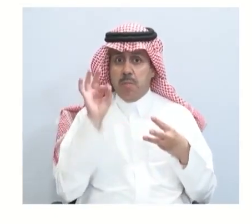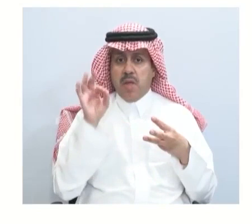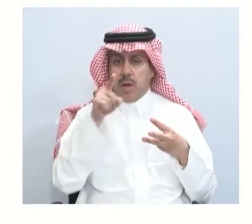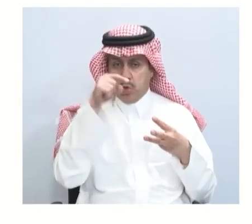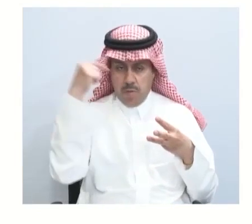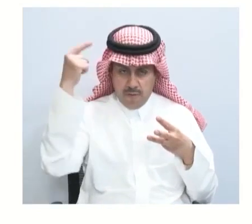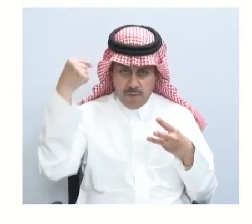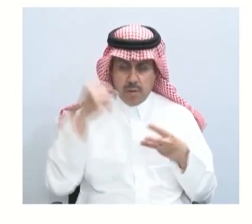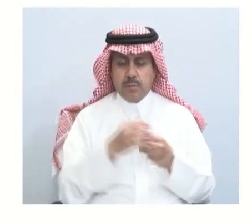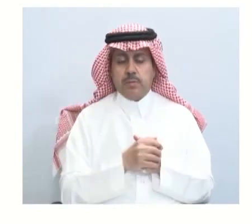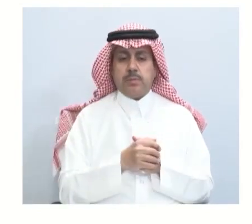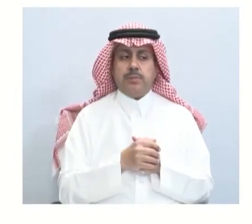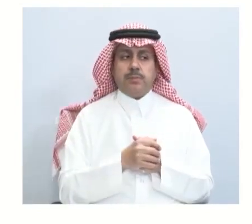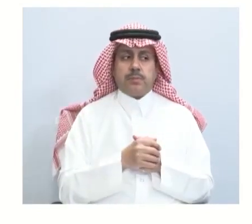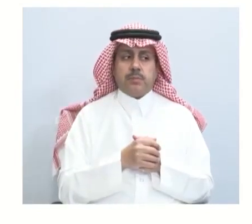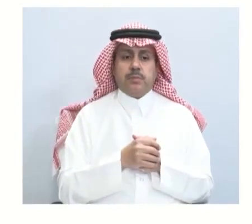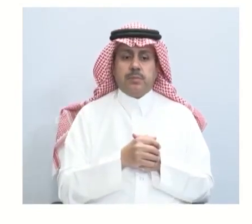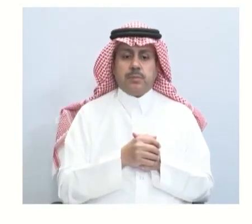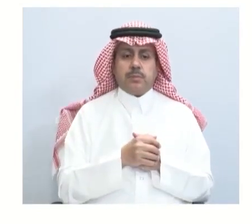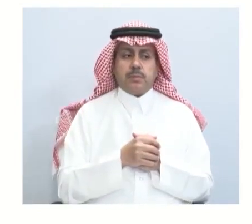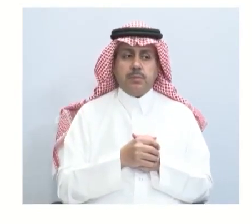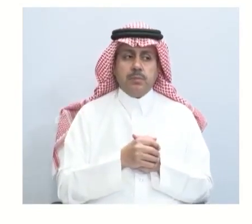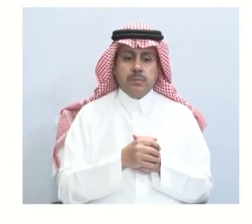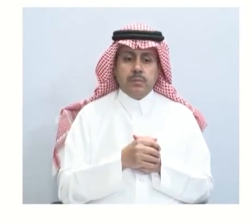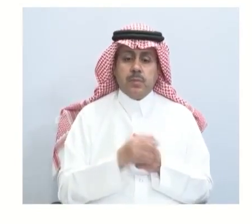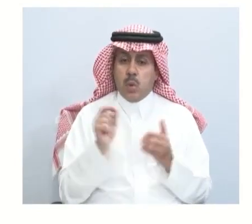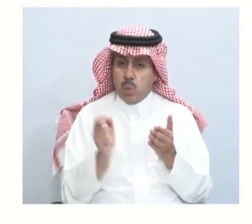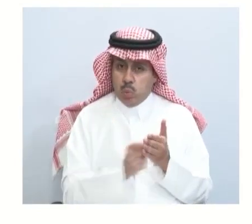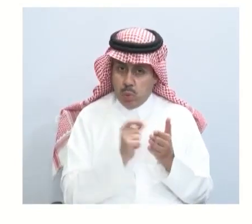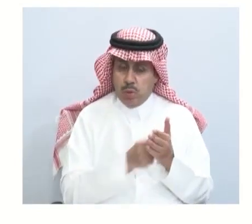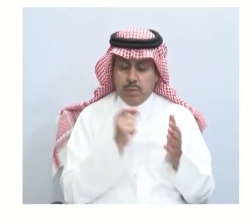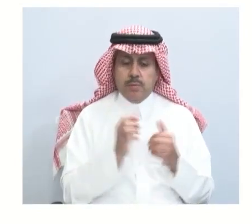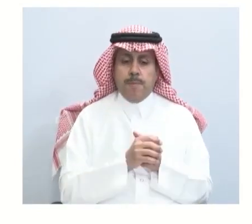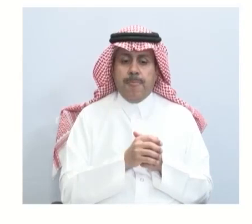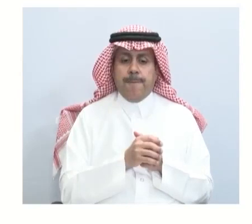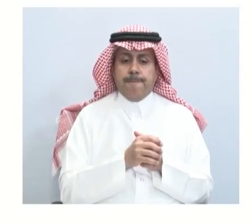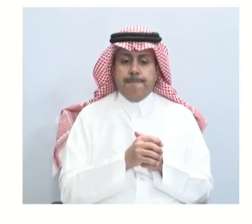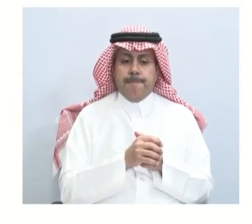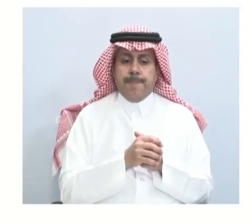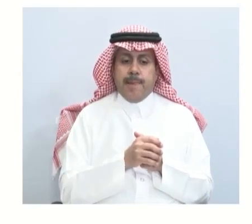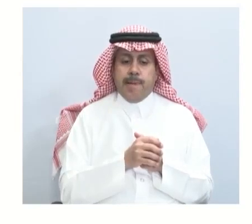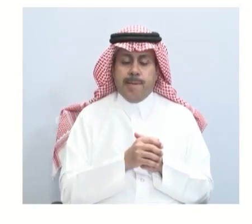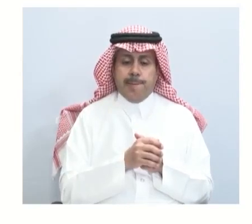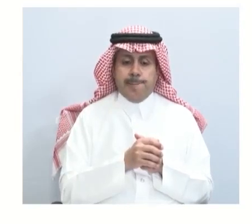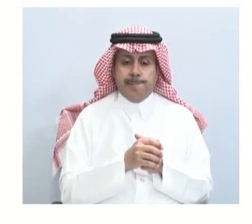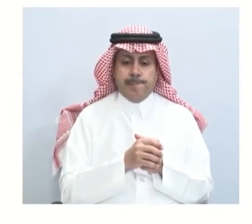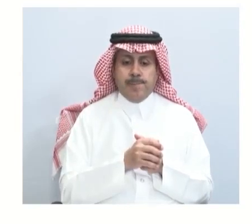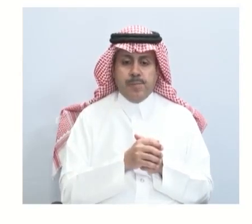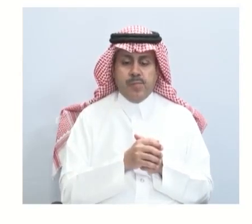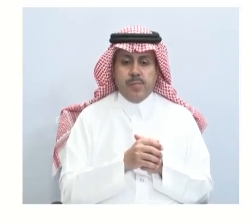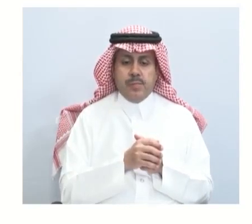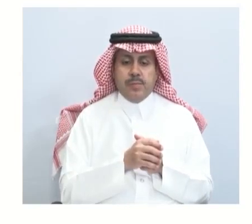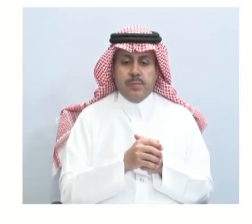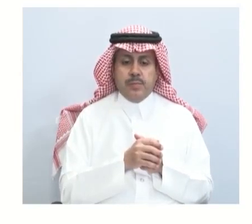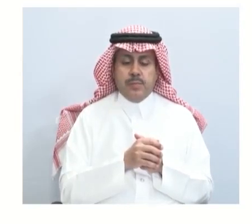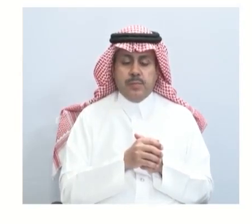اخرى لسوء الظن فارجعوا الى تلكم الصور ودونوها كذلك من صور سوء الظن التي